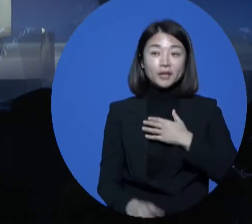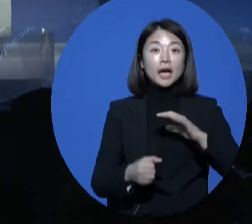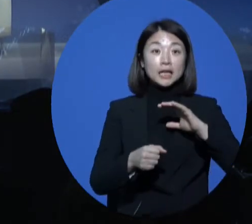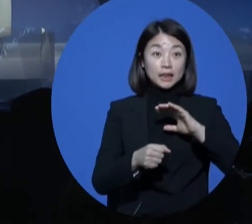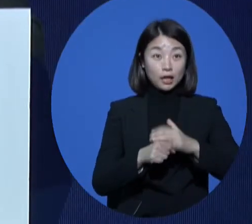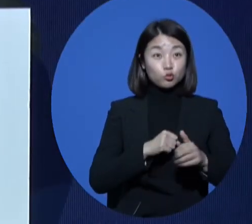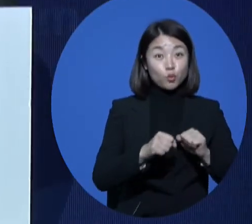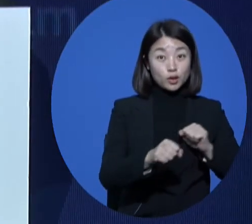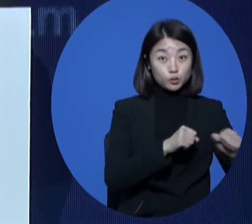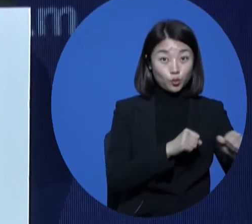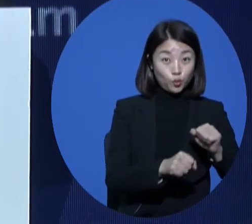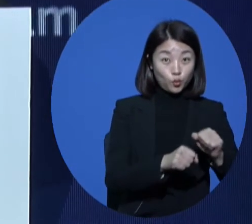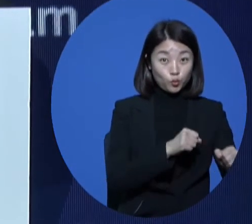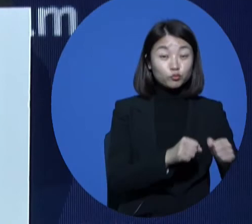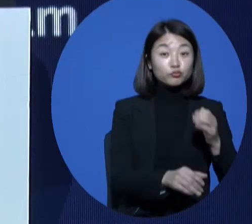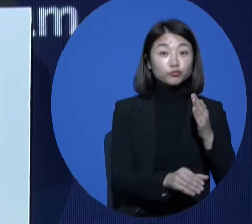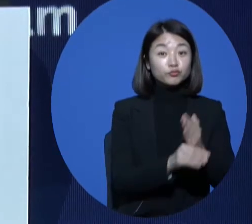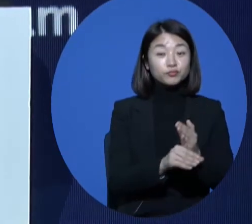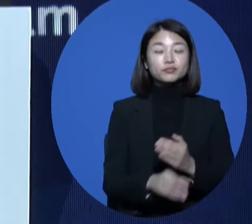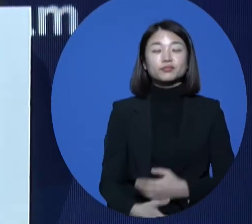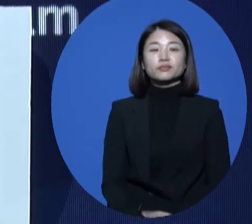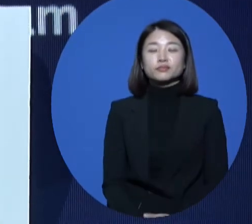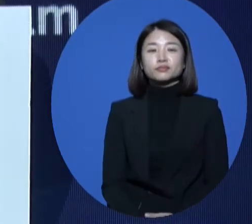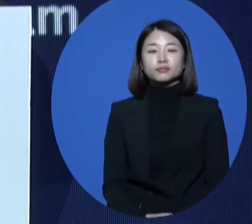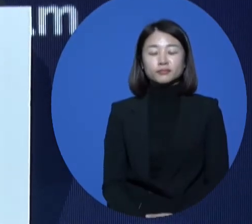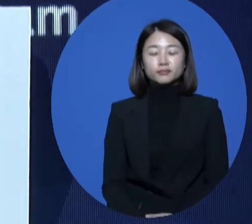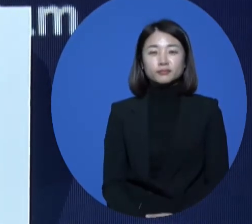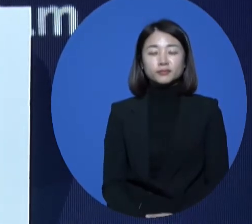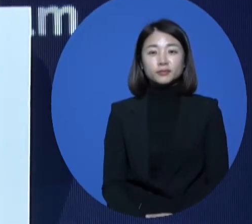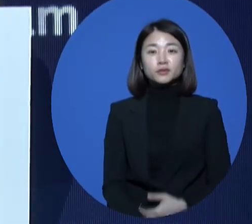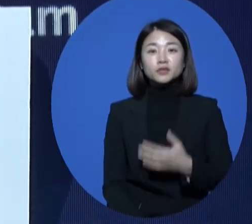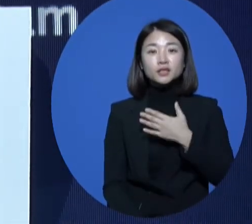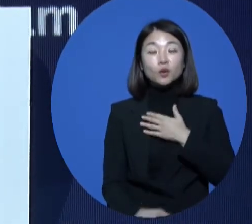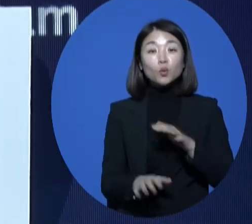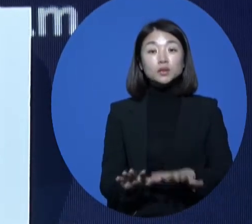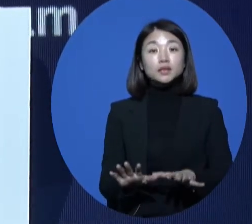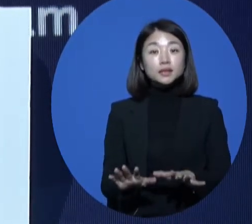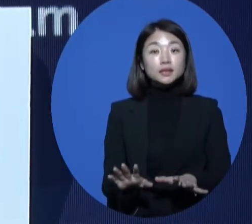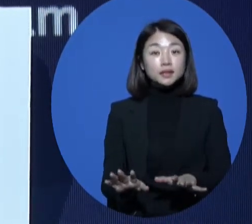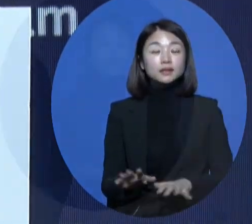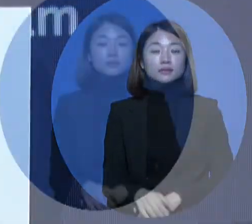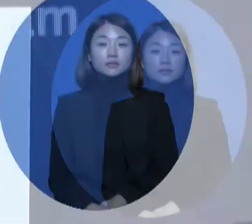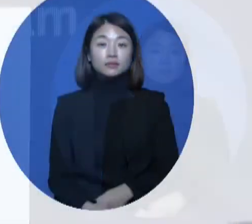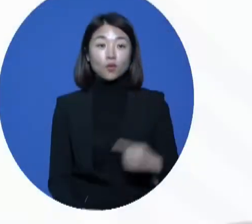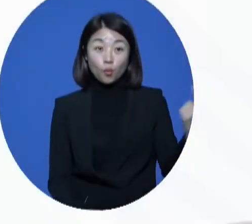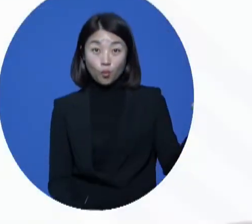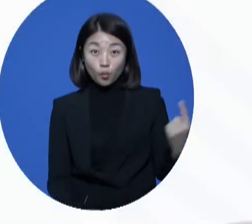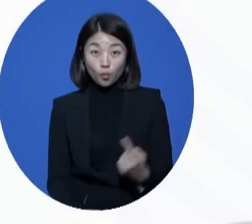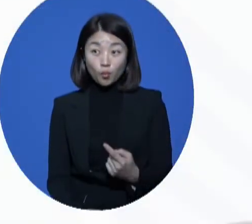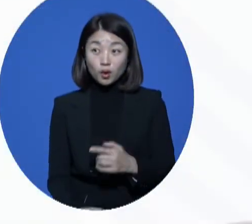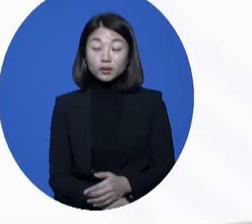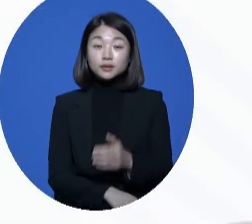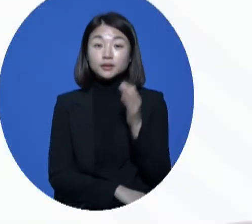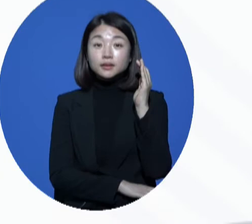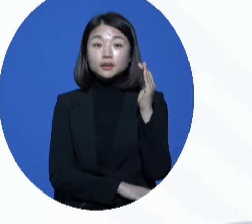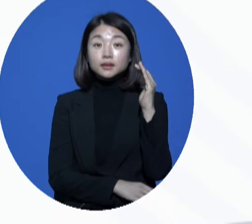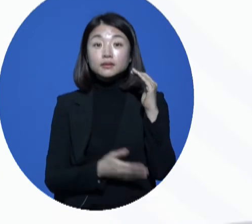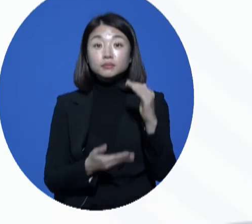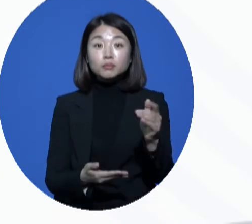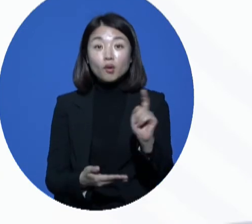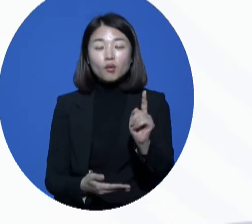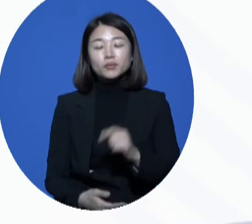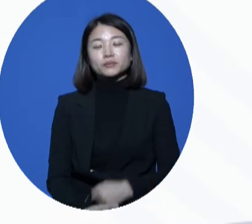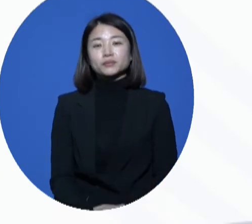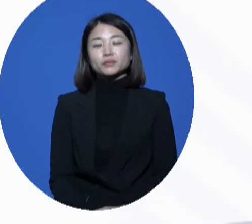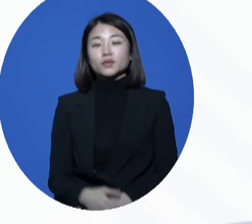지역에서 활동하고 있는 장애인 지역 공동체 조민재입니다. 제가 오늘 자리에서 간단하게 토론으로 말씀드릴